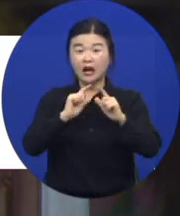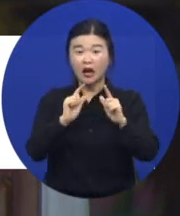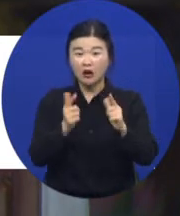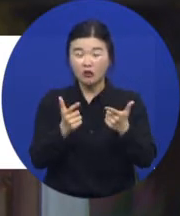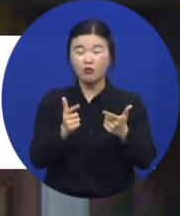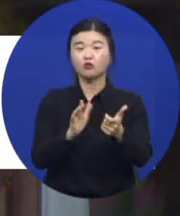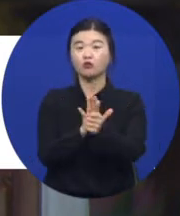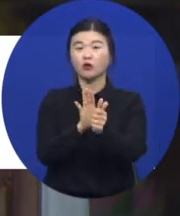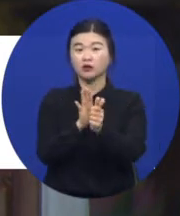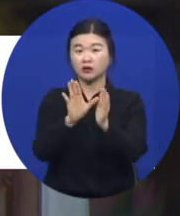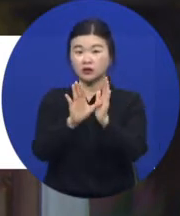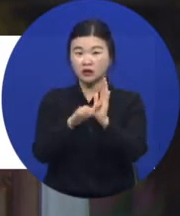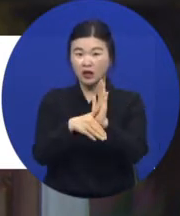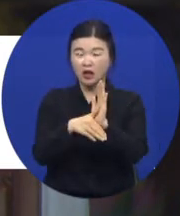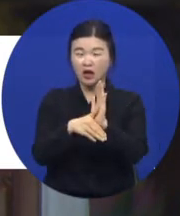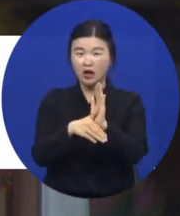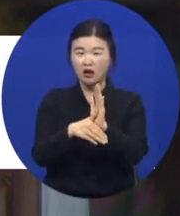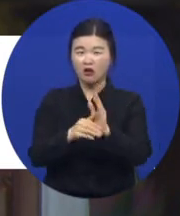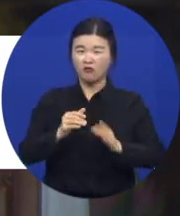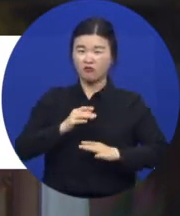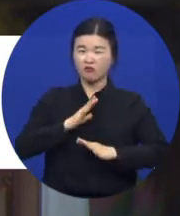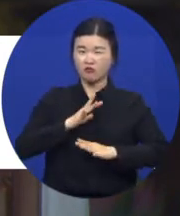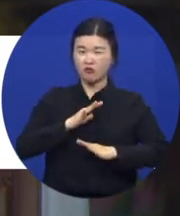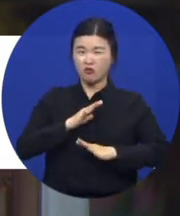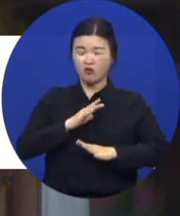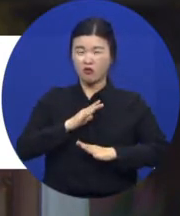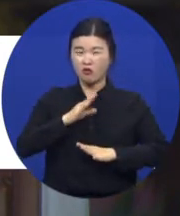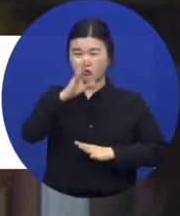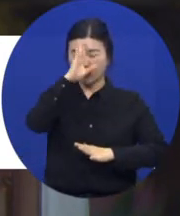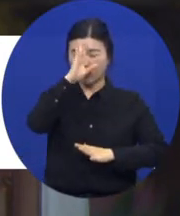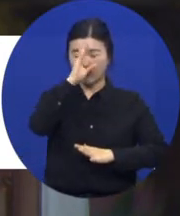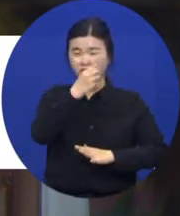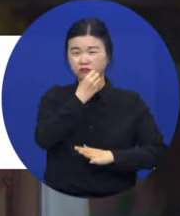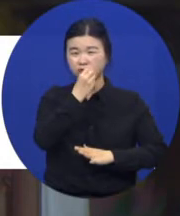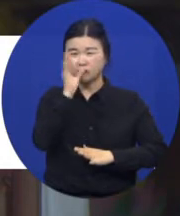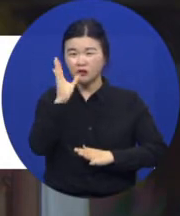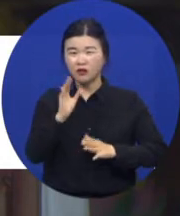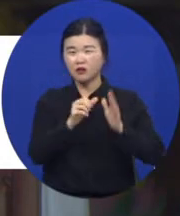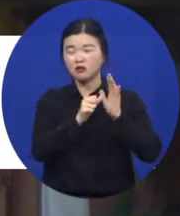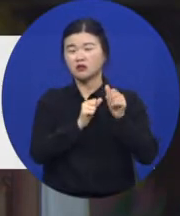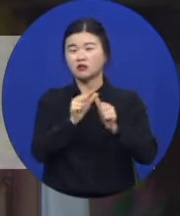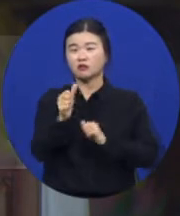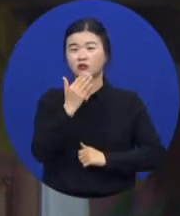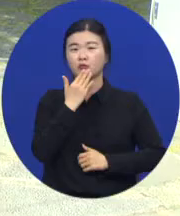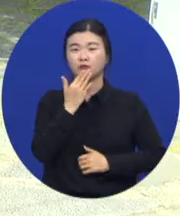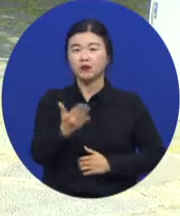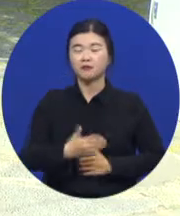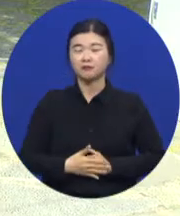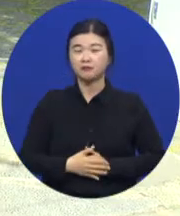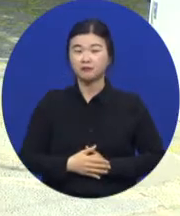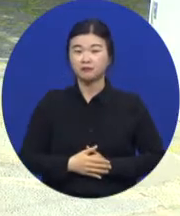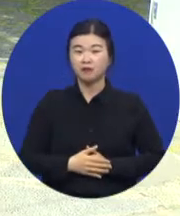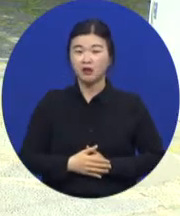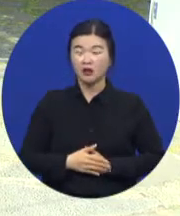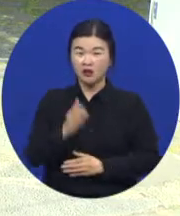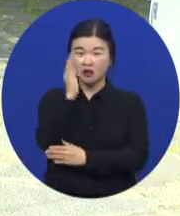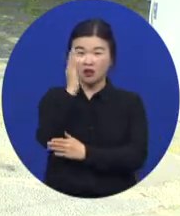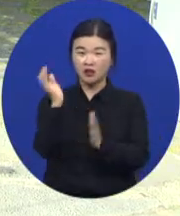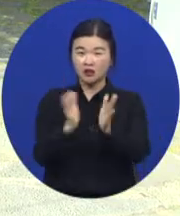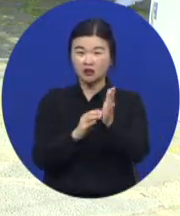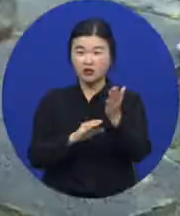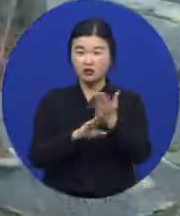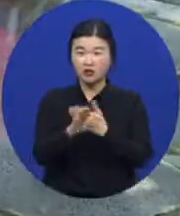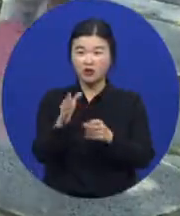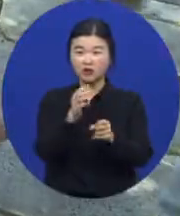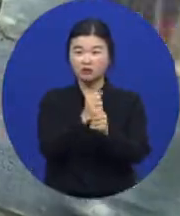돕는다면 바울이 무섭고 두려운 질병에 대해 용도 극복할 수 있을 것입니다 법회가 끝난 뒤 공양